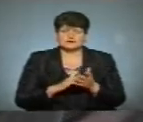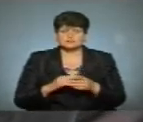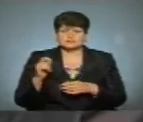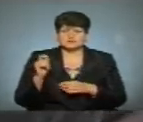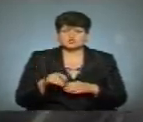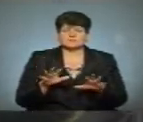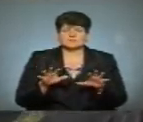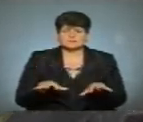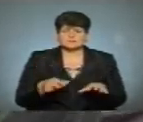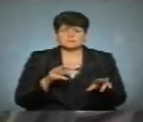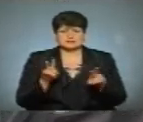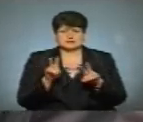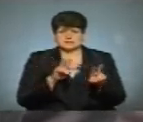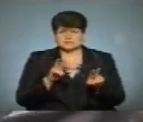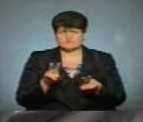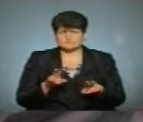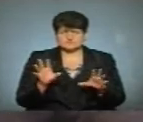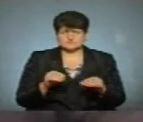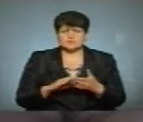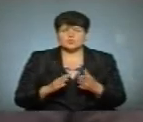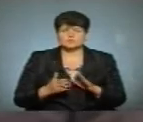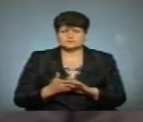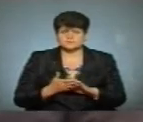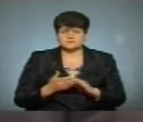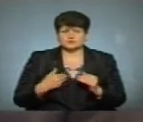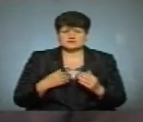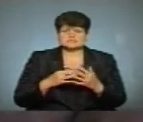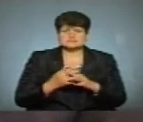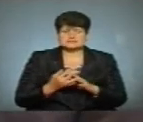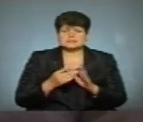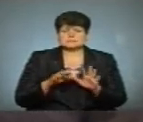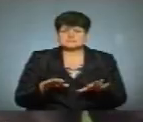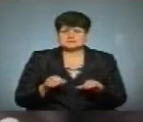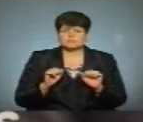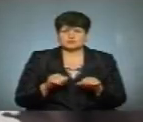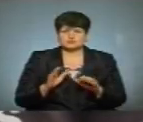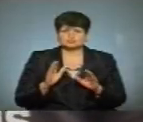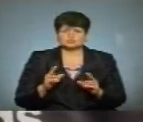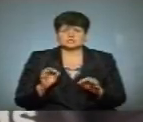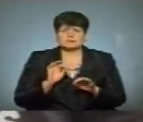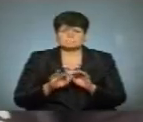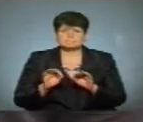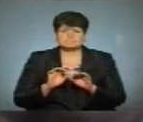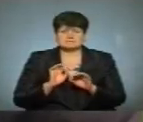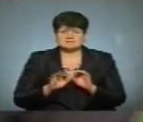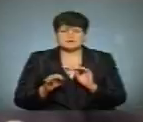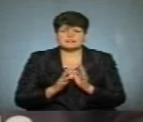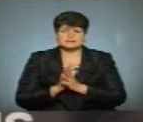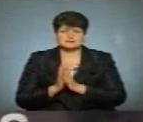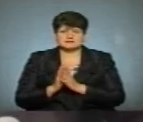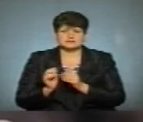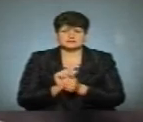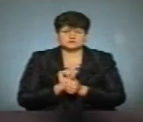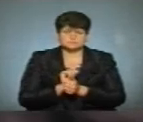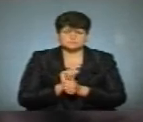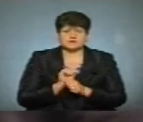на місце. Ми дивимося вже по обстановці. У нас сільські місцевості, може бути підпали трави, сухостою, може бути